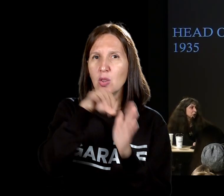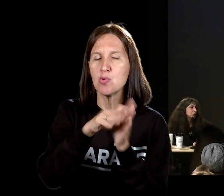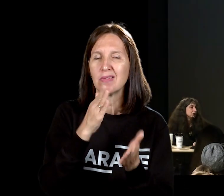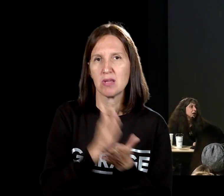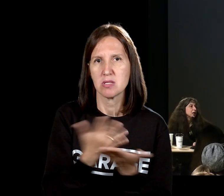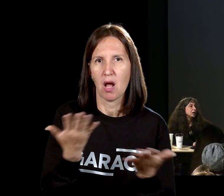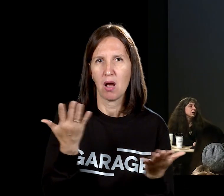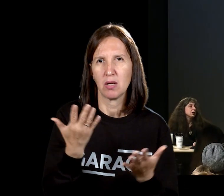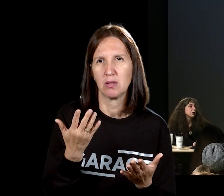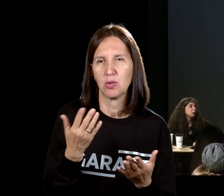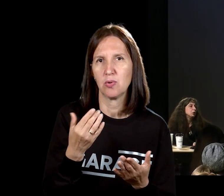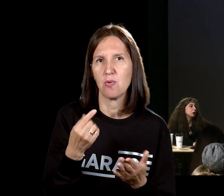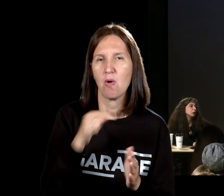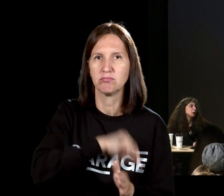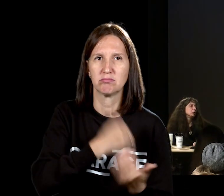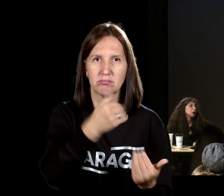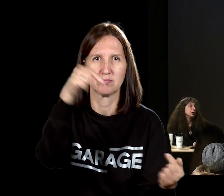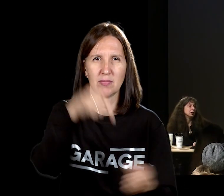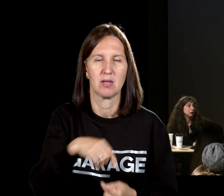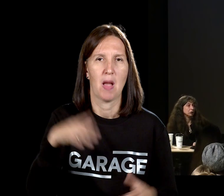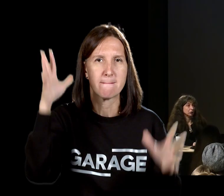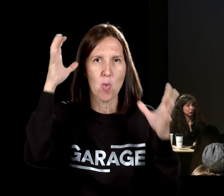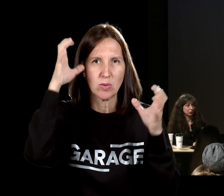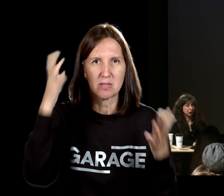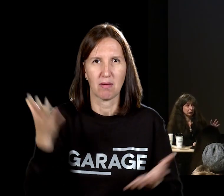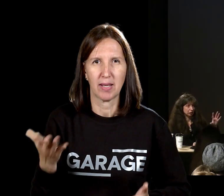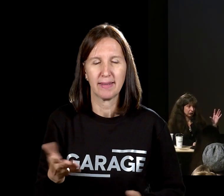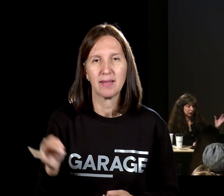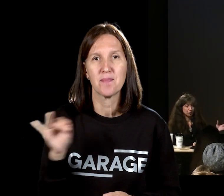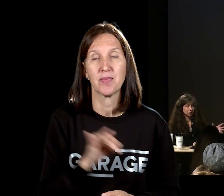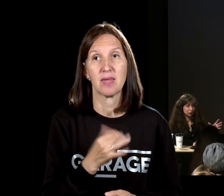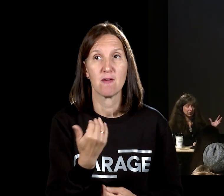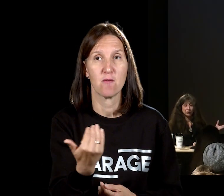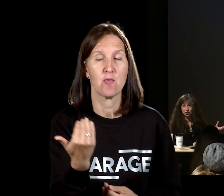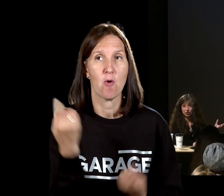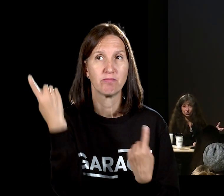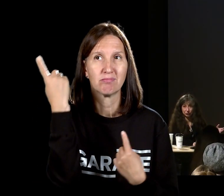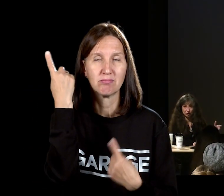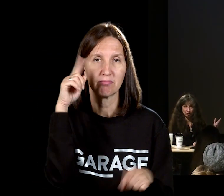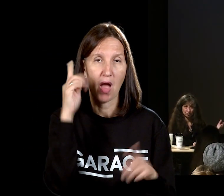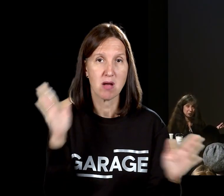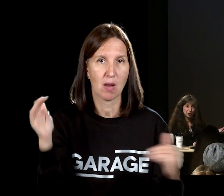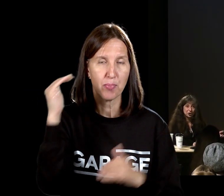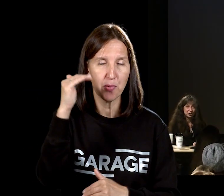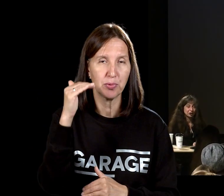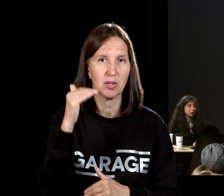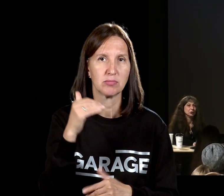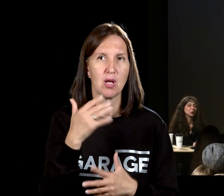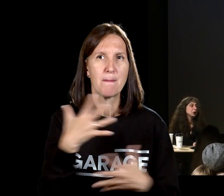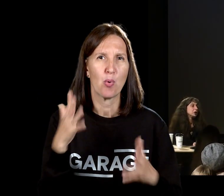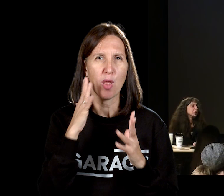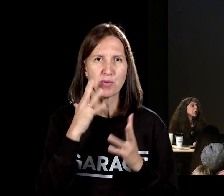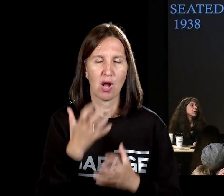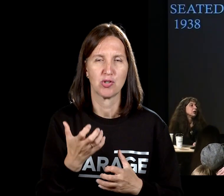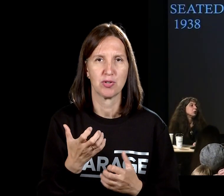начинает проступать. И работа, которую он делает, и тем зловещее, оказывается, как бы мрачнее